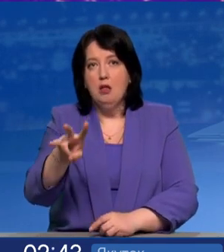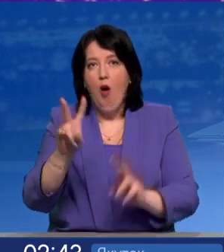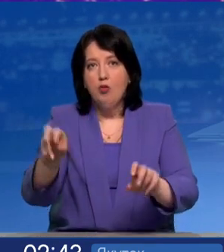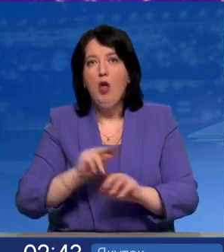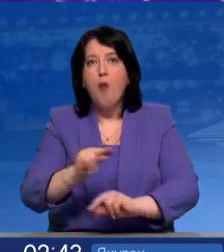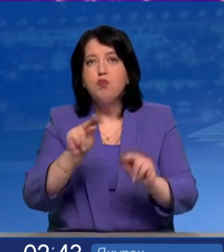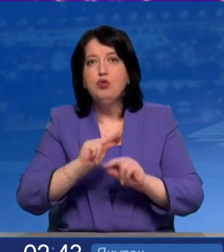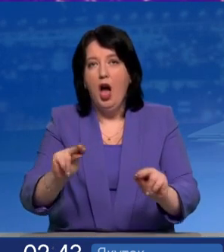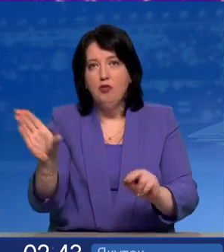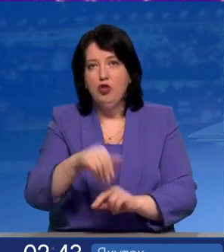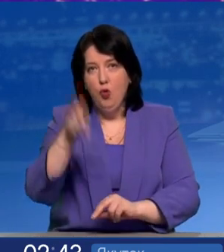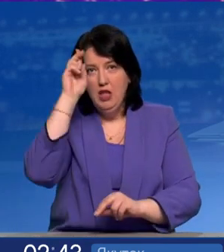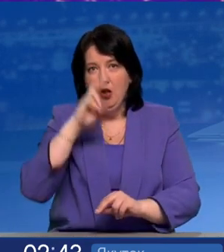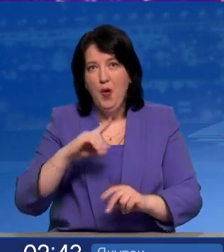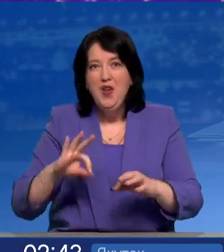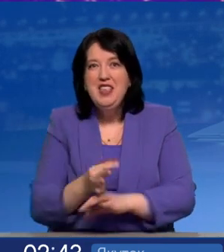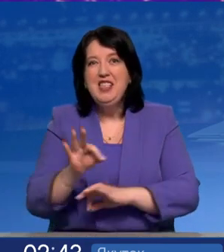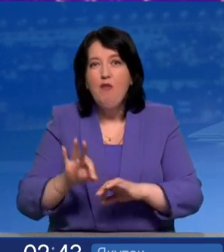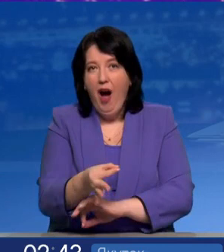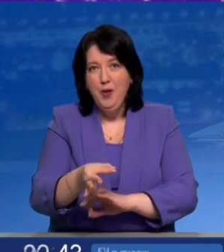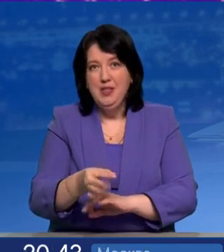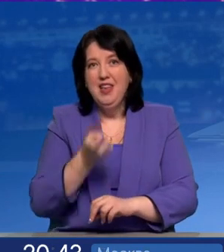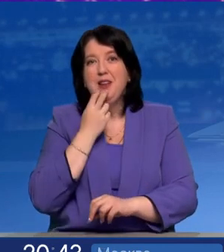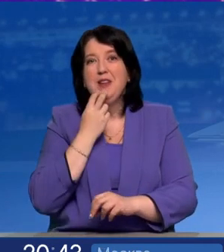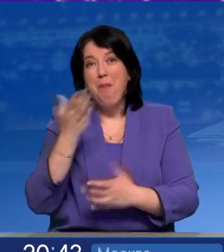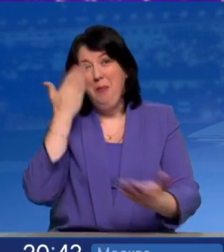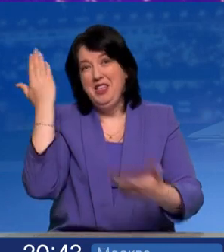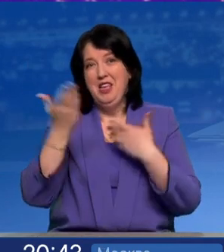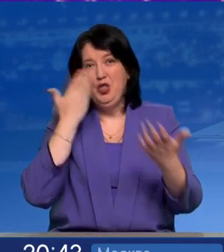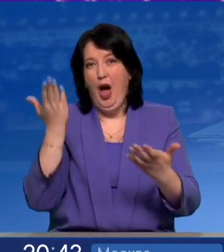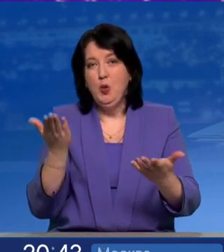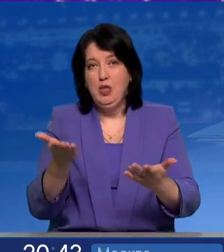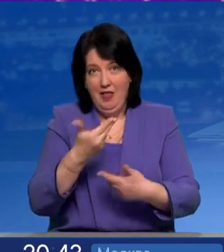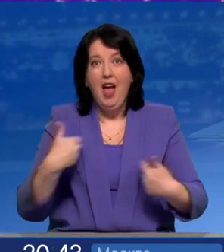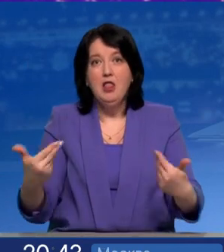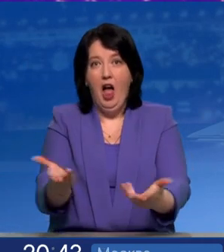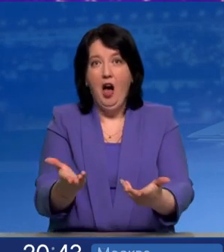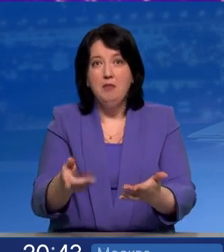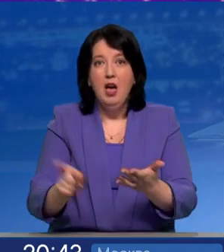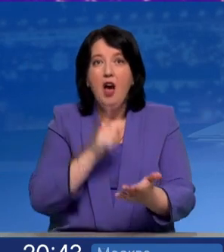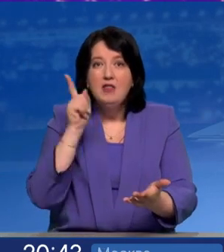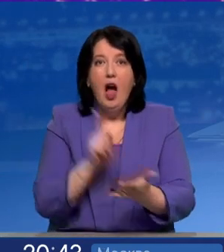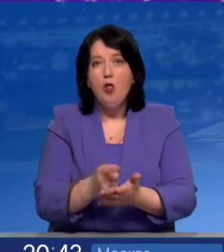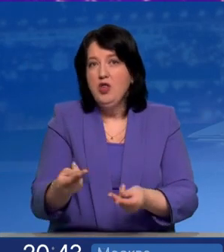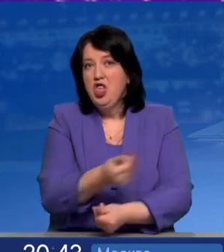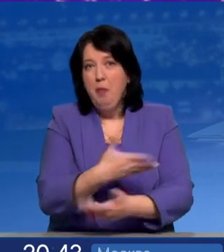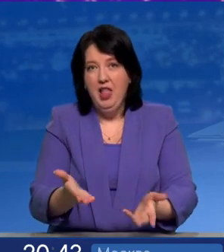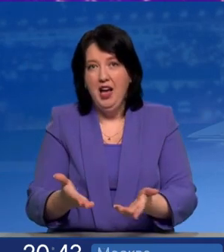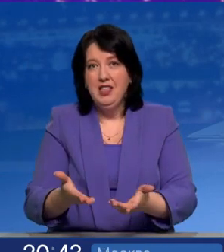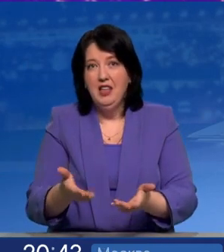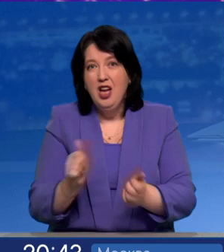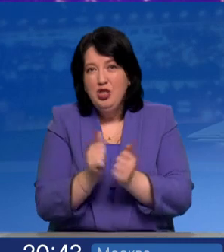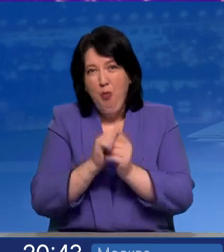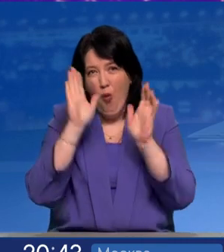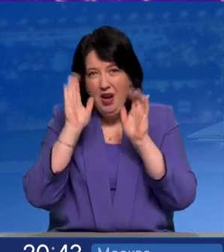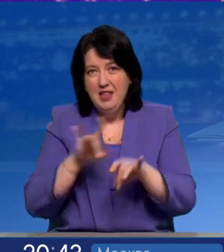они издеваются и потешаются над нами. Налоги не платим, глупости говорим, а вы дурачки. Наталья, а как вы